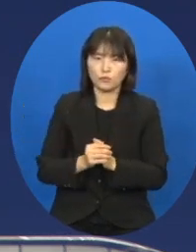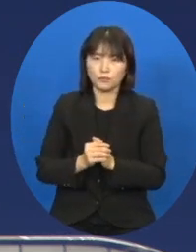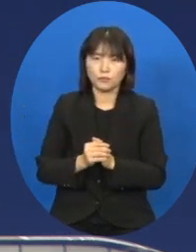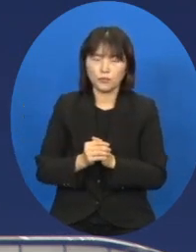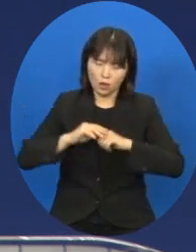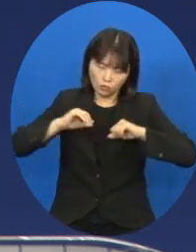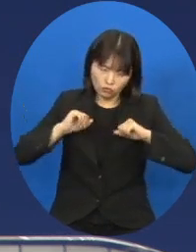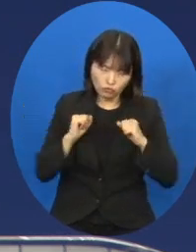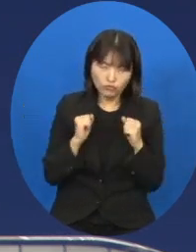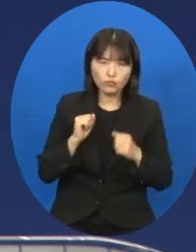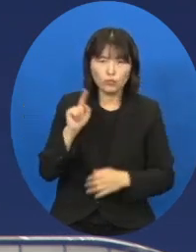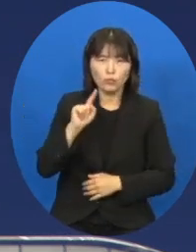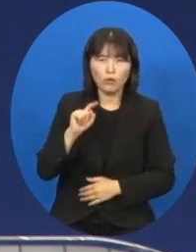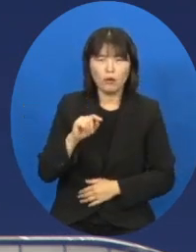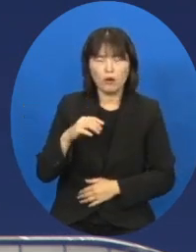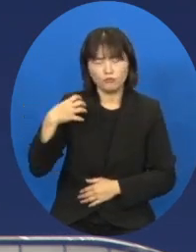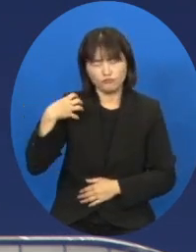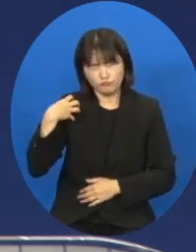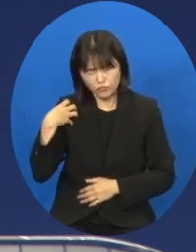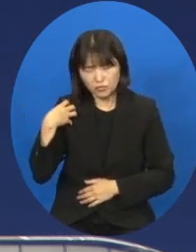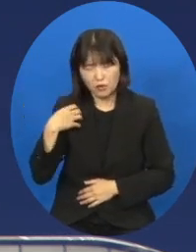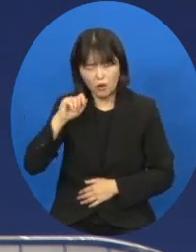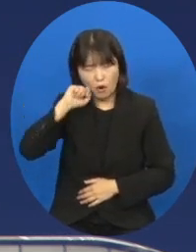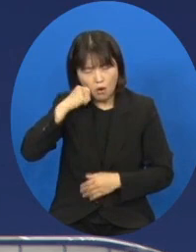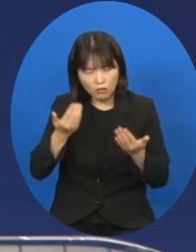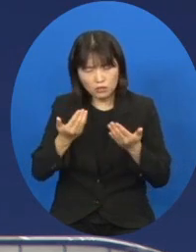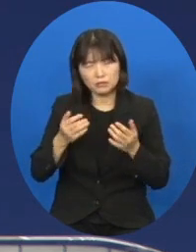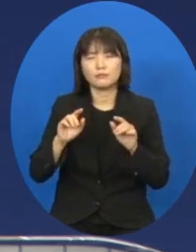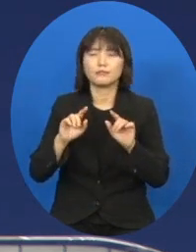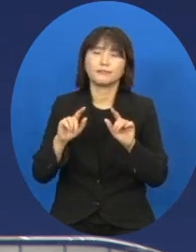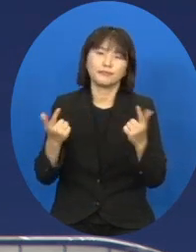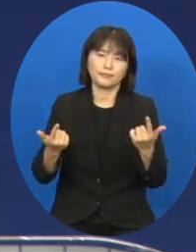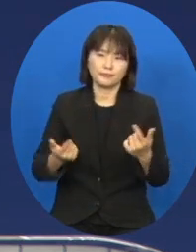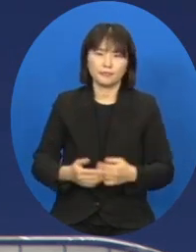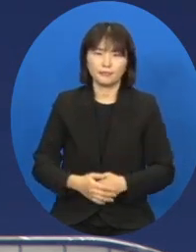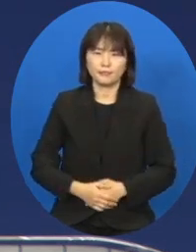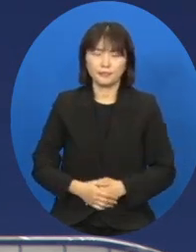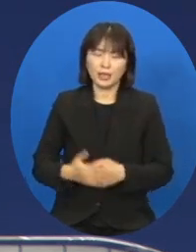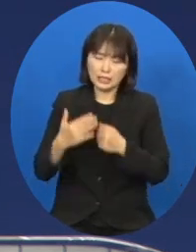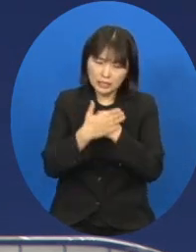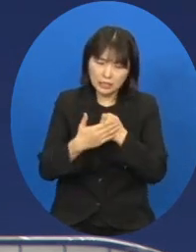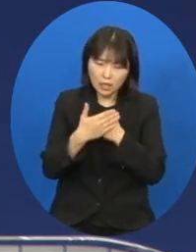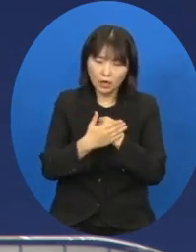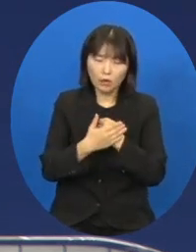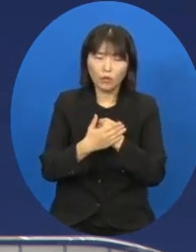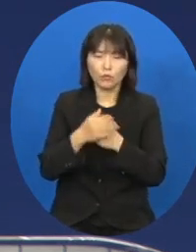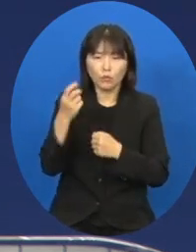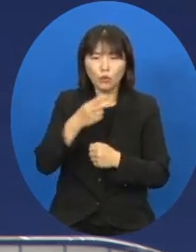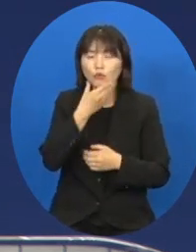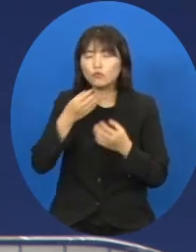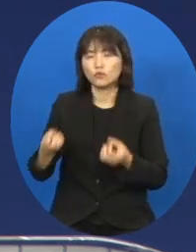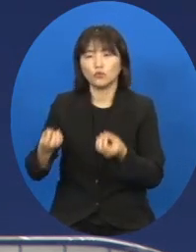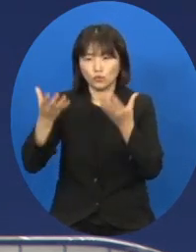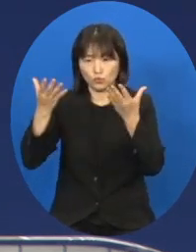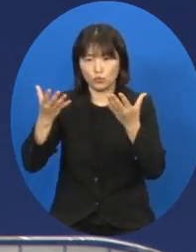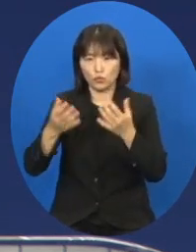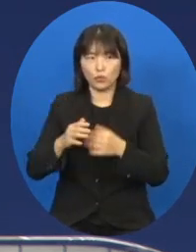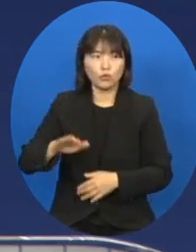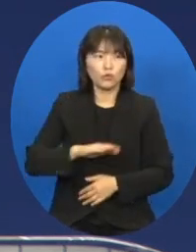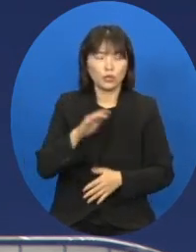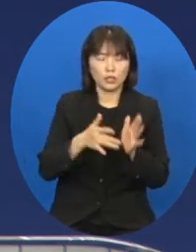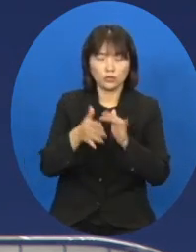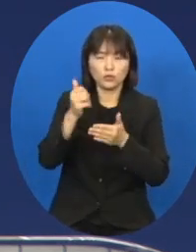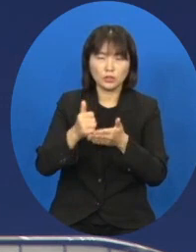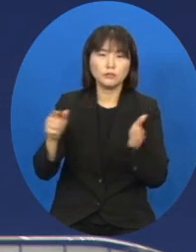순종은요, 절대로 부담스럽고 어려운 일 아닙니다. 그건 은혜요, 축복이에요. 우리가 예수님을